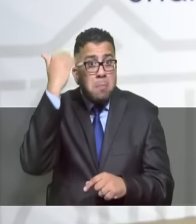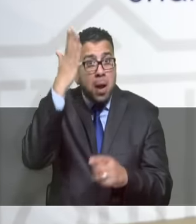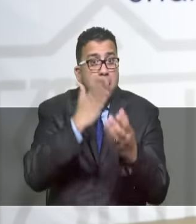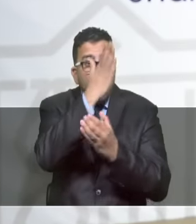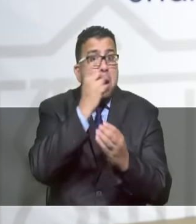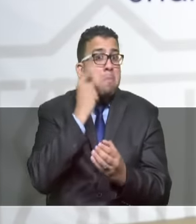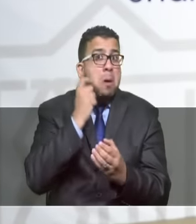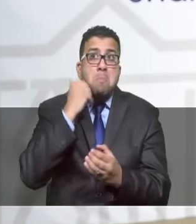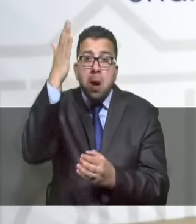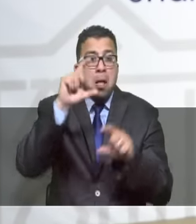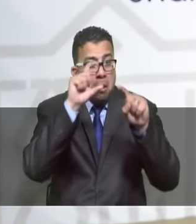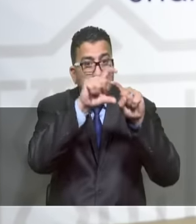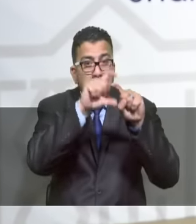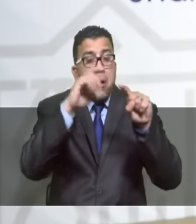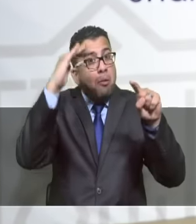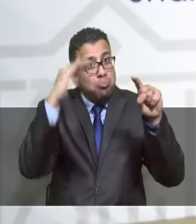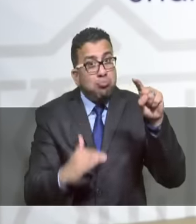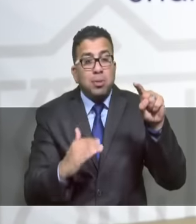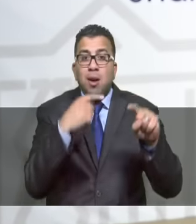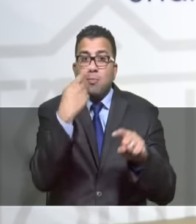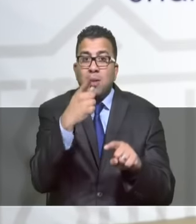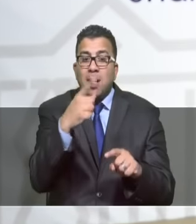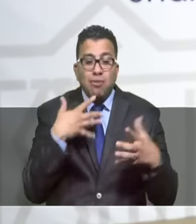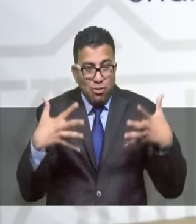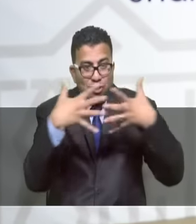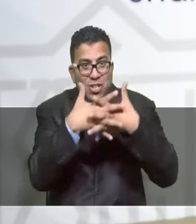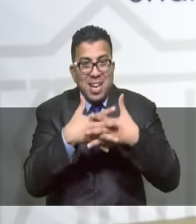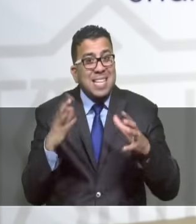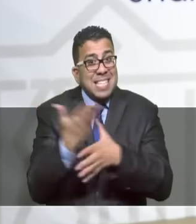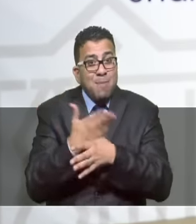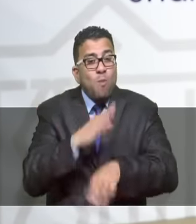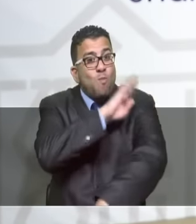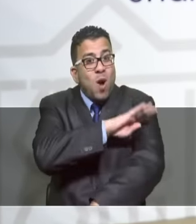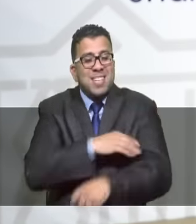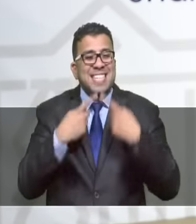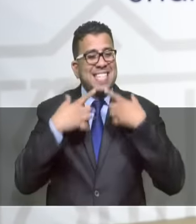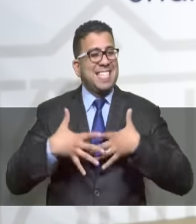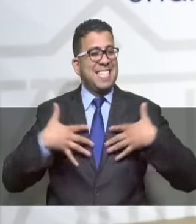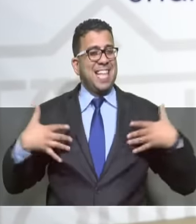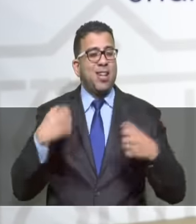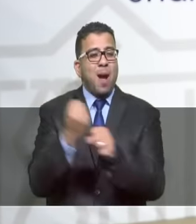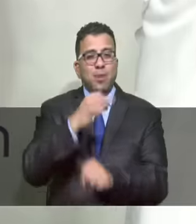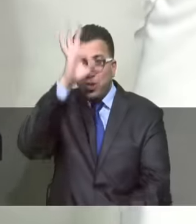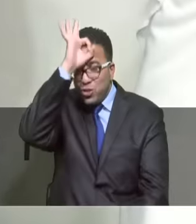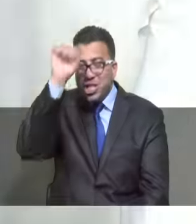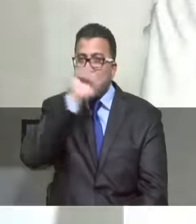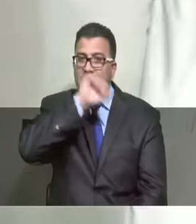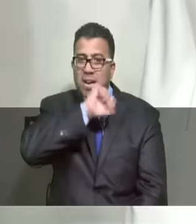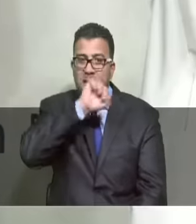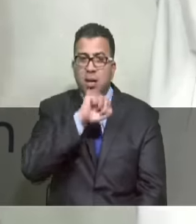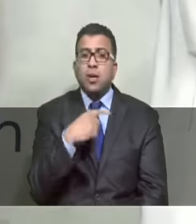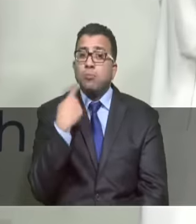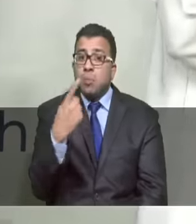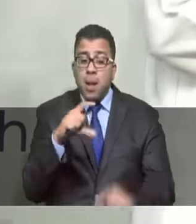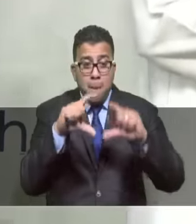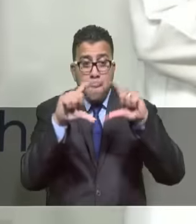الدولة. فهذه هي الشراكة الحقيقية بالنسبة لإسعاد عاملين في القيادة العامة لشرطة الشارقة. وتعتبر